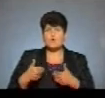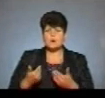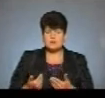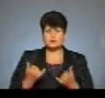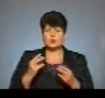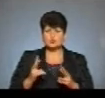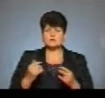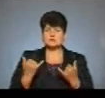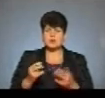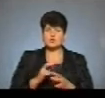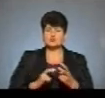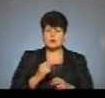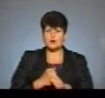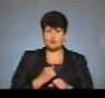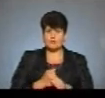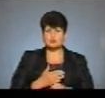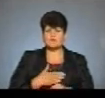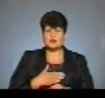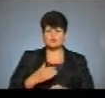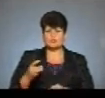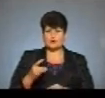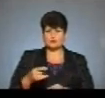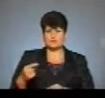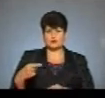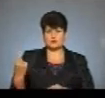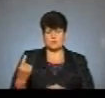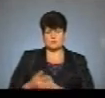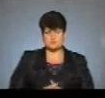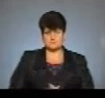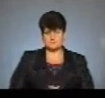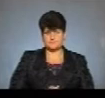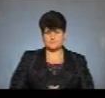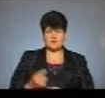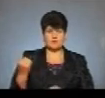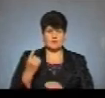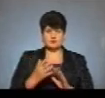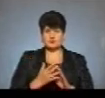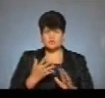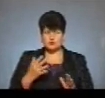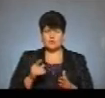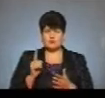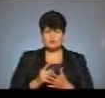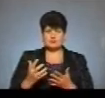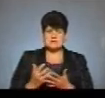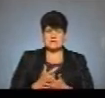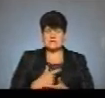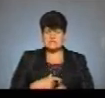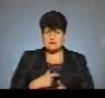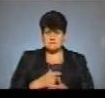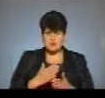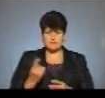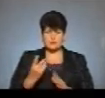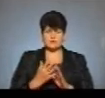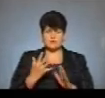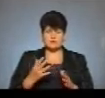наразі шукає роботу, зокрема у нашому регіоні, в Тернопільській області? Ну, в першу чергу обов'язково знайти себе. В першу чергу